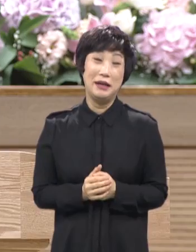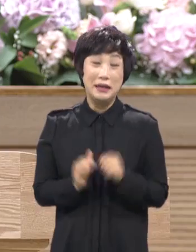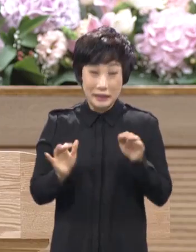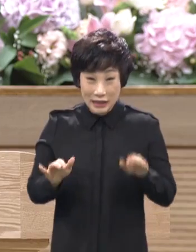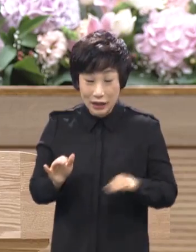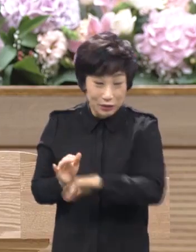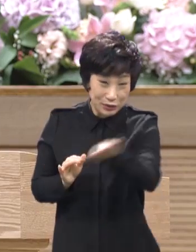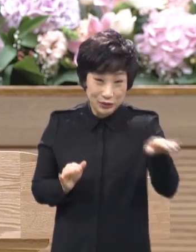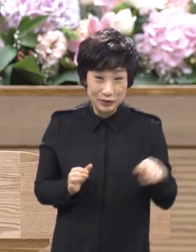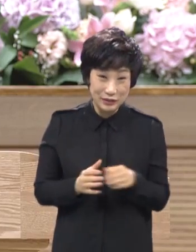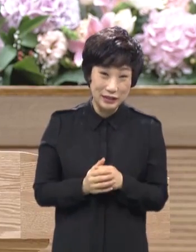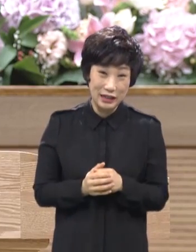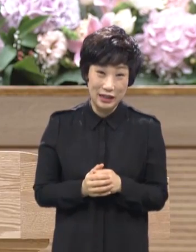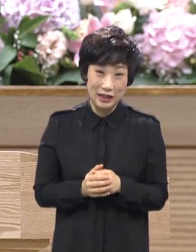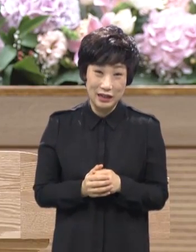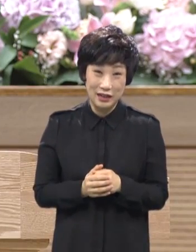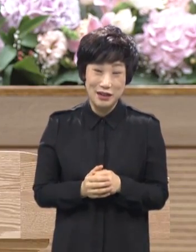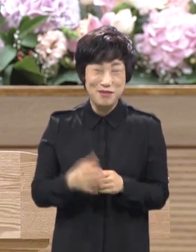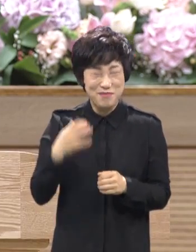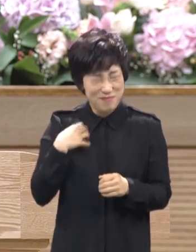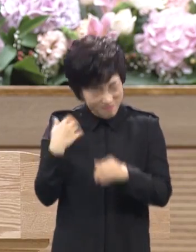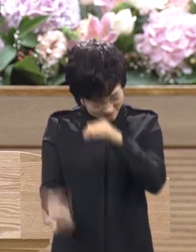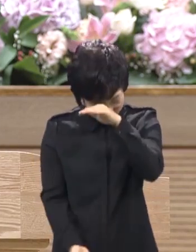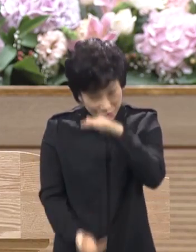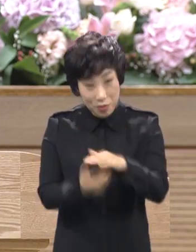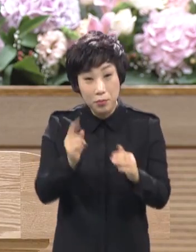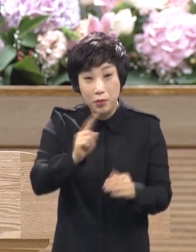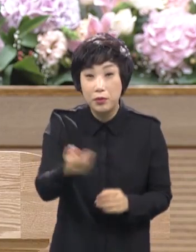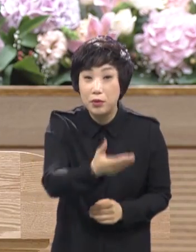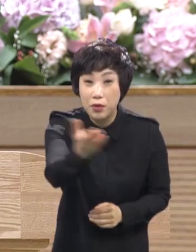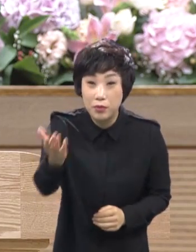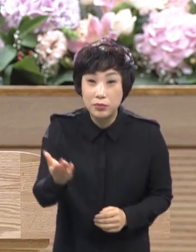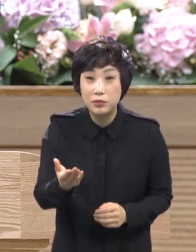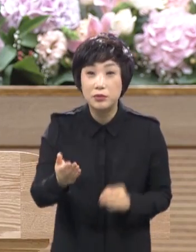우리의 최고의 부담은